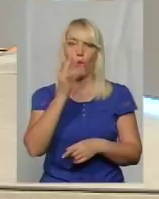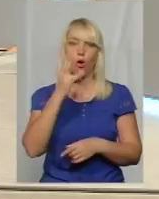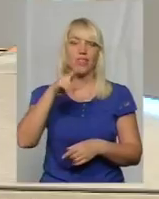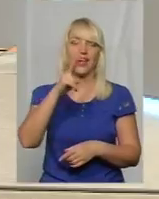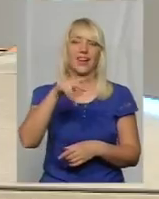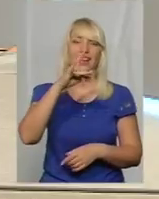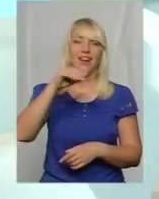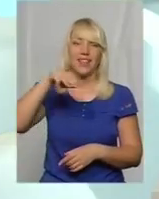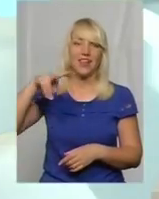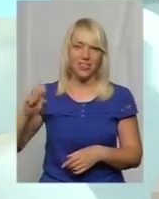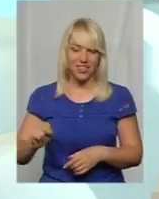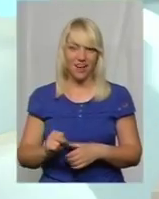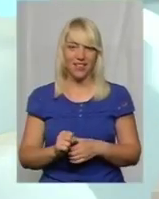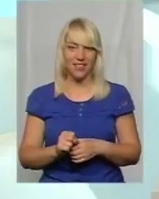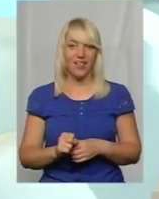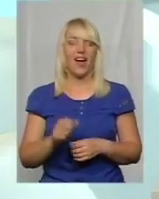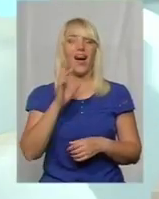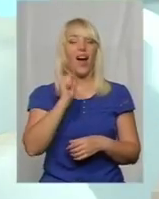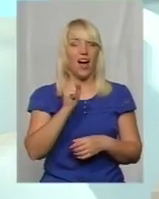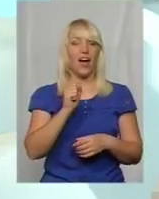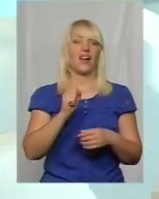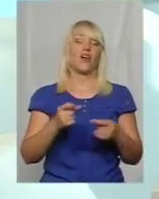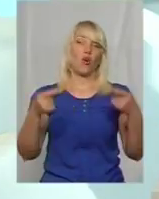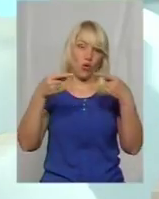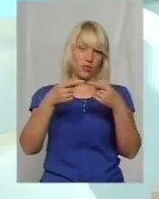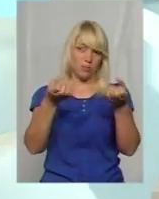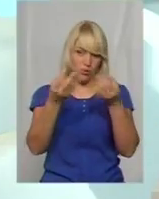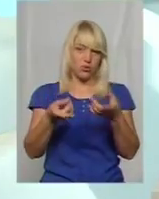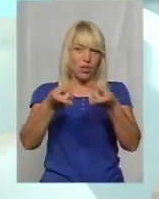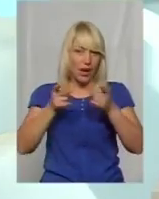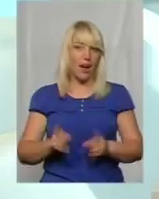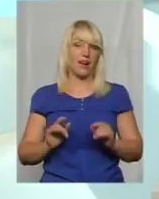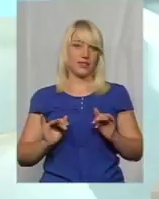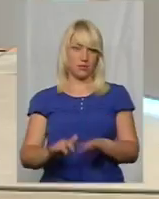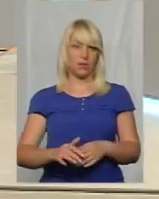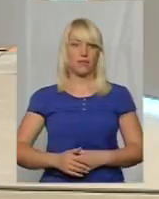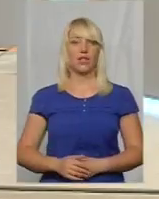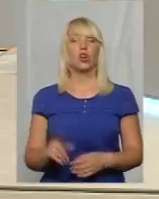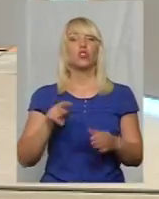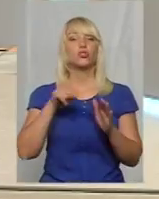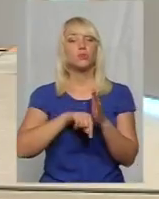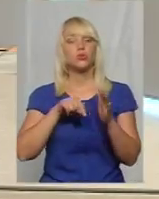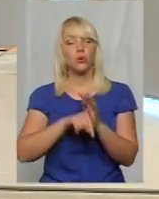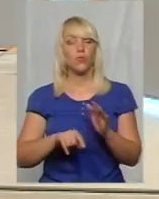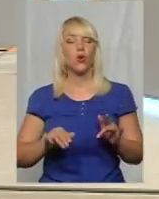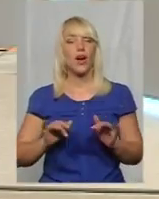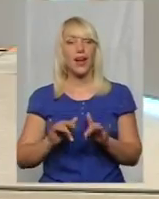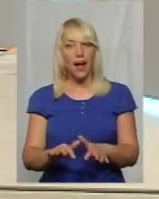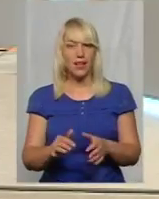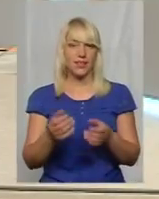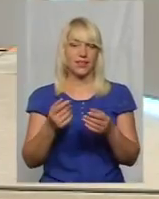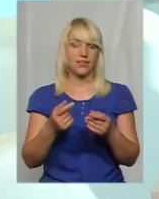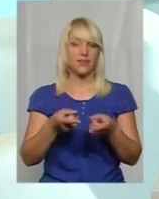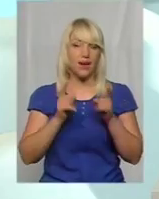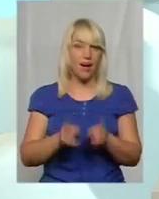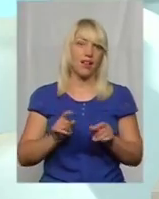назви фракції, яку ви очолюєте, а реальною справою. З якою реальною справою? Стосовно реальних, знаєте, от, чим би мене от, хотілося б,